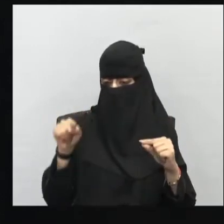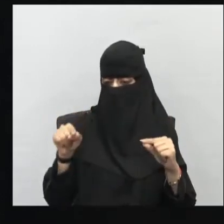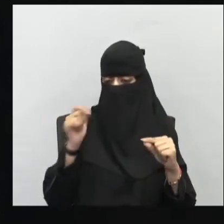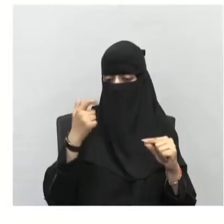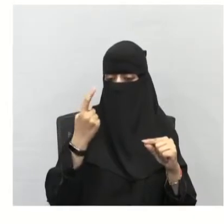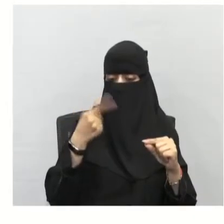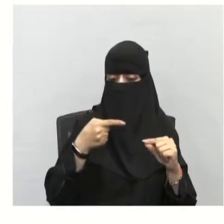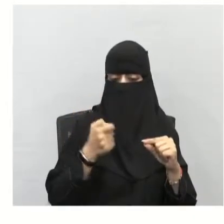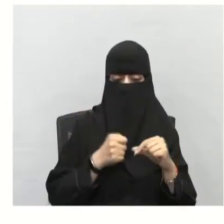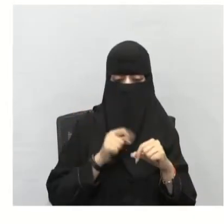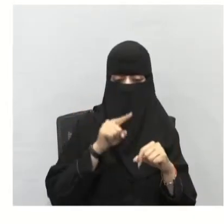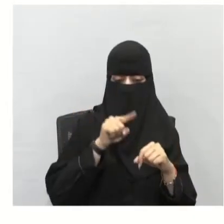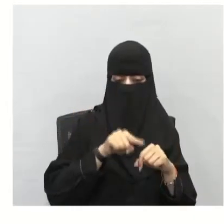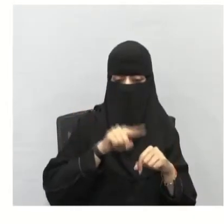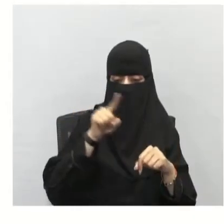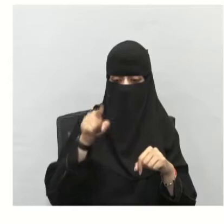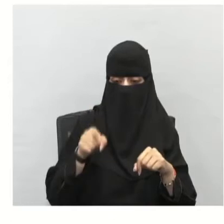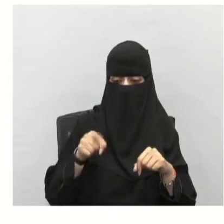هذه